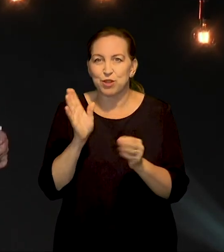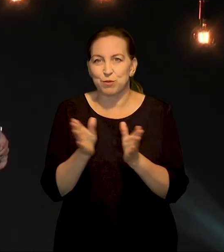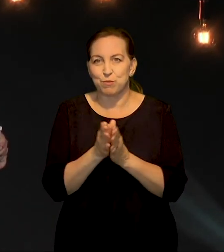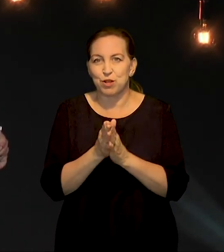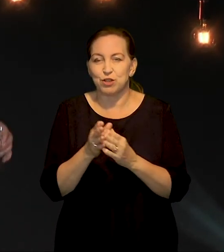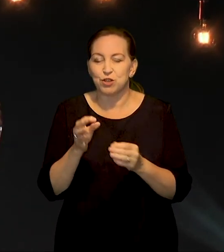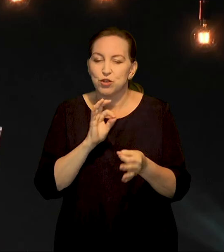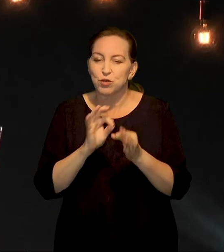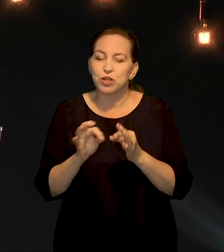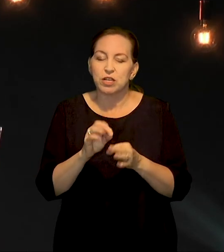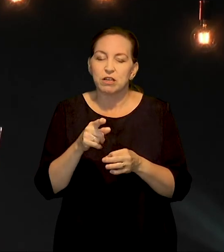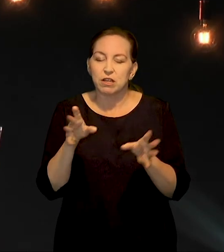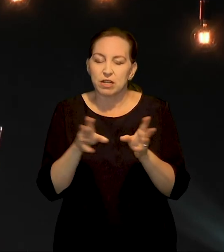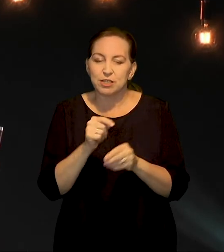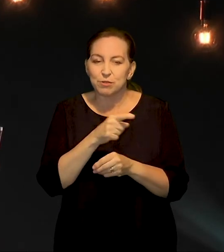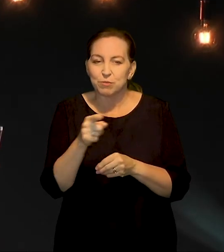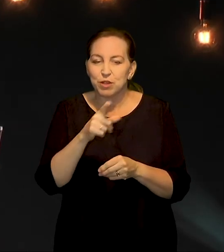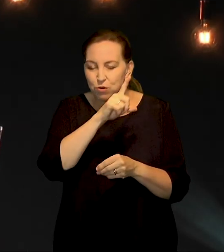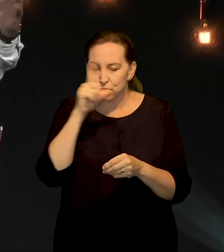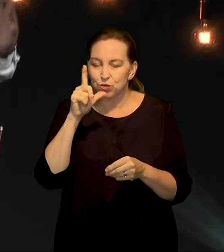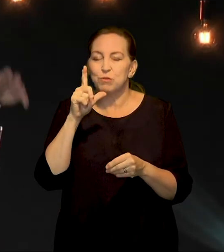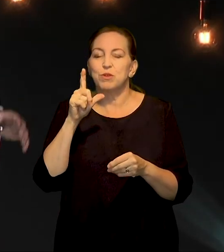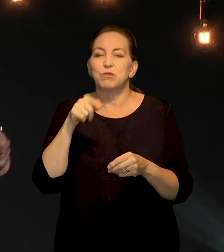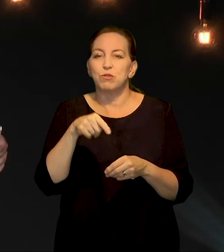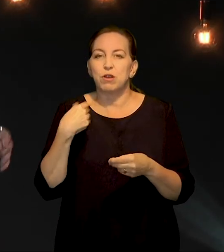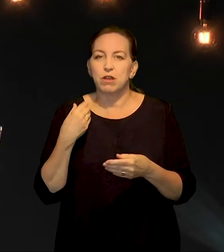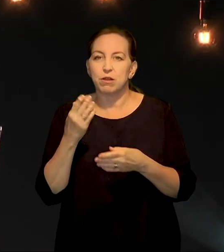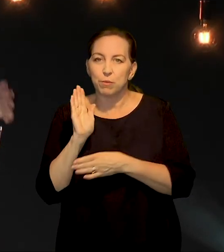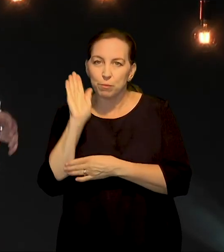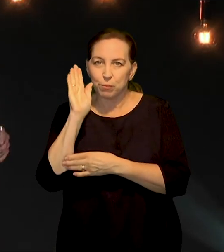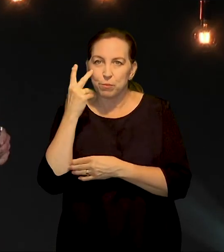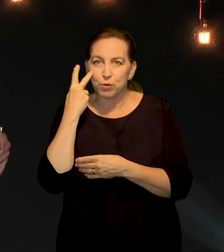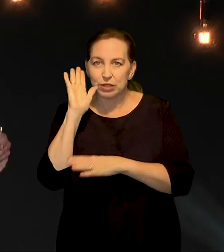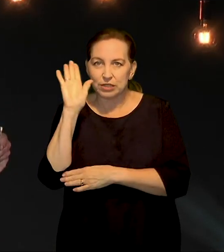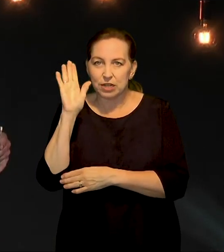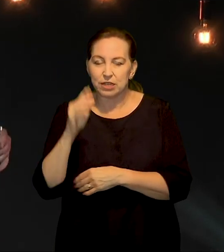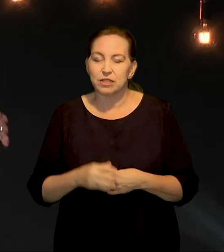swojego serca. Sam siebie przede wszystkim, ale też wszystkich nas.